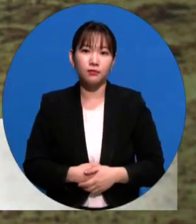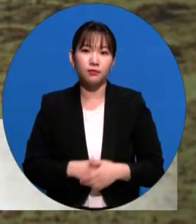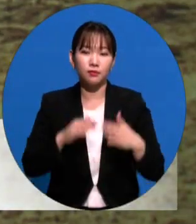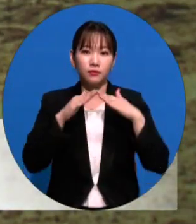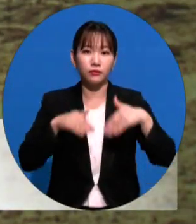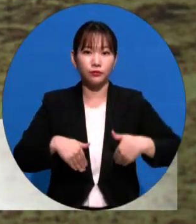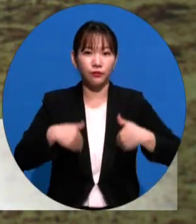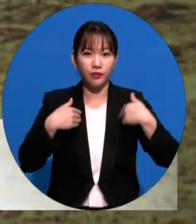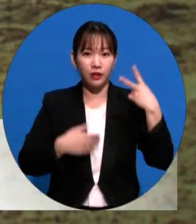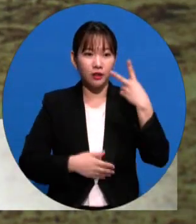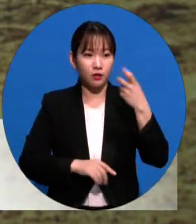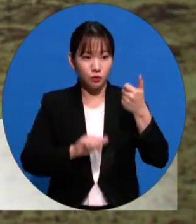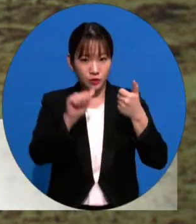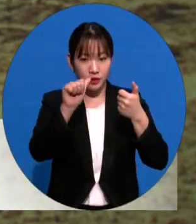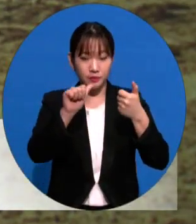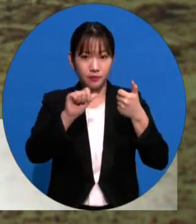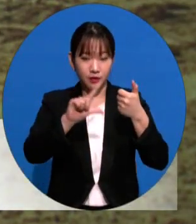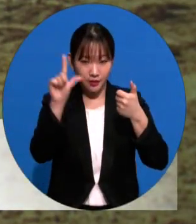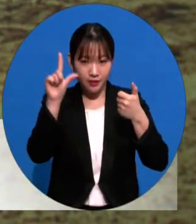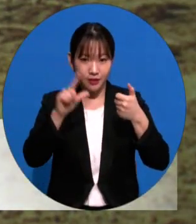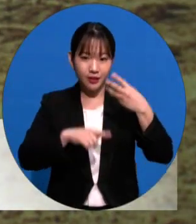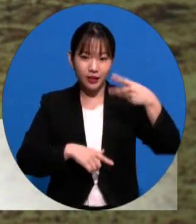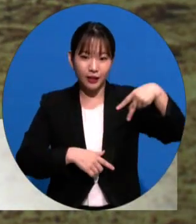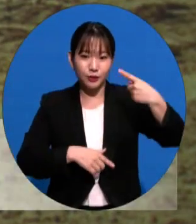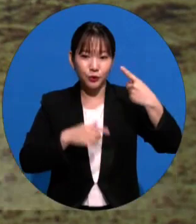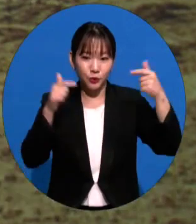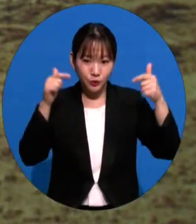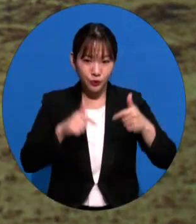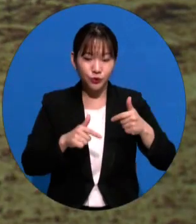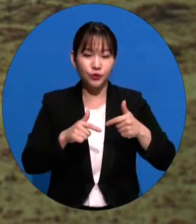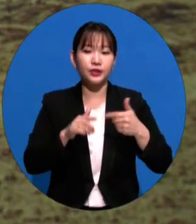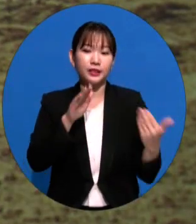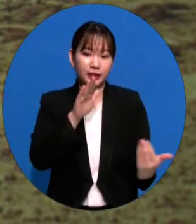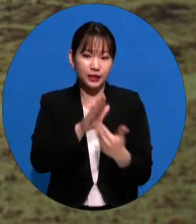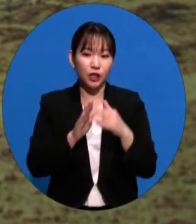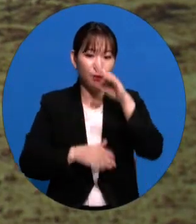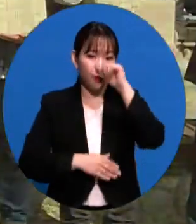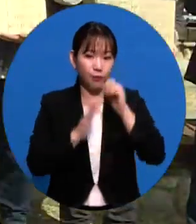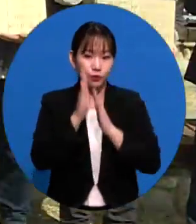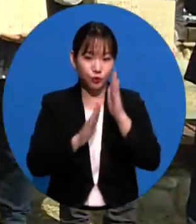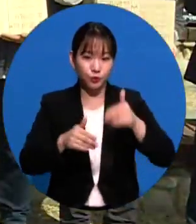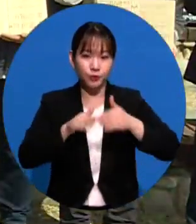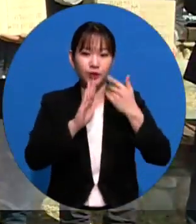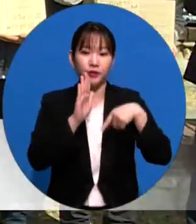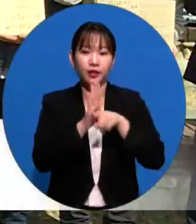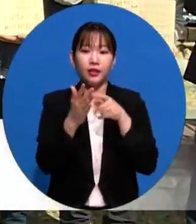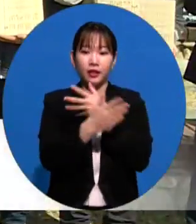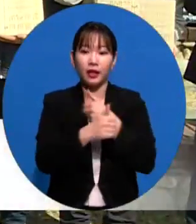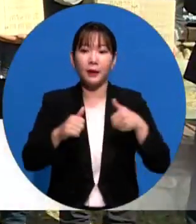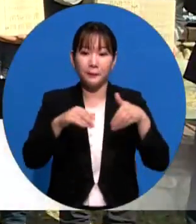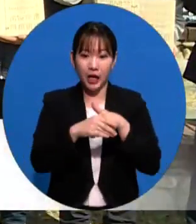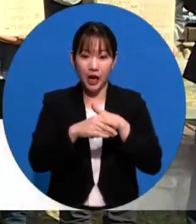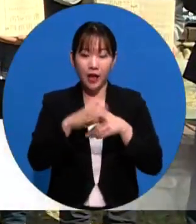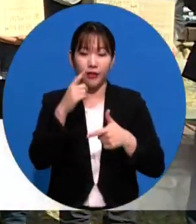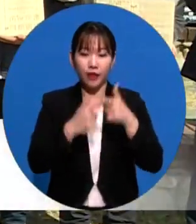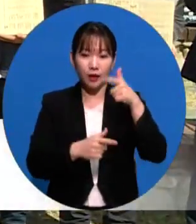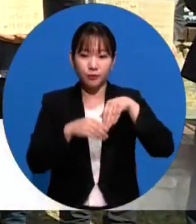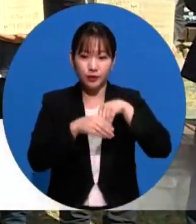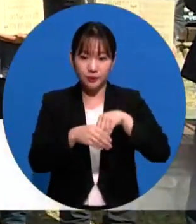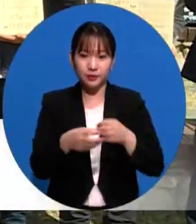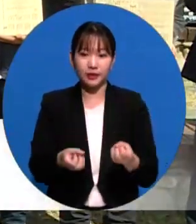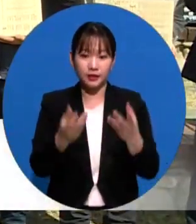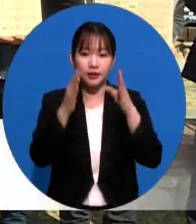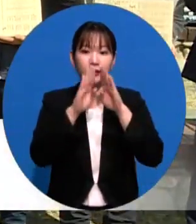전라남도는 2050 탄소 중립 시련과 명품숲 조성을 위한 협약을 체결하고 나무 심기 행사를 열었습니다